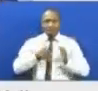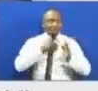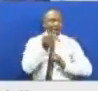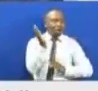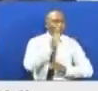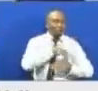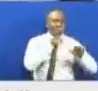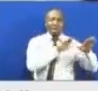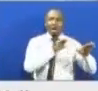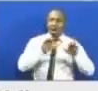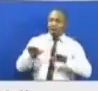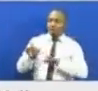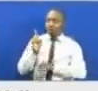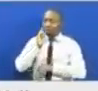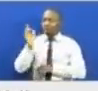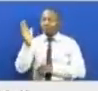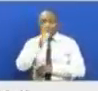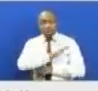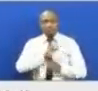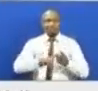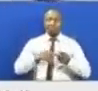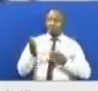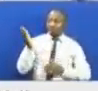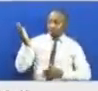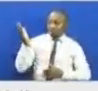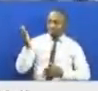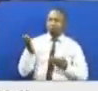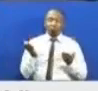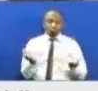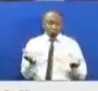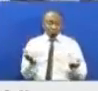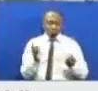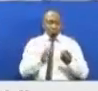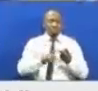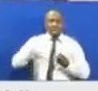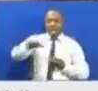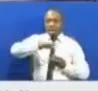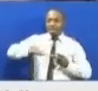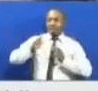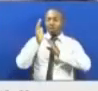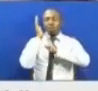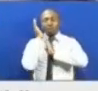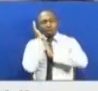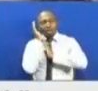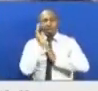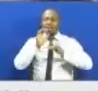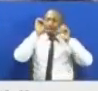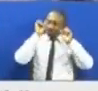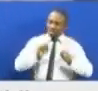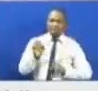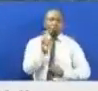katika shughuli zako za kusaka riziki. Hapa ni wazi kwamba eneo la malazi ni lazima